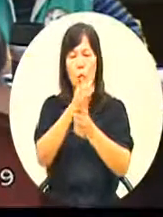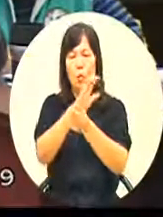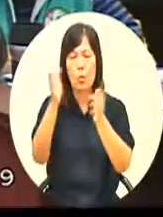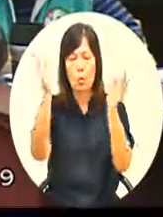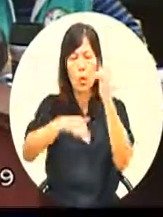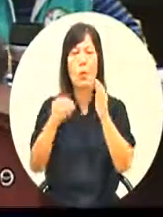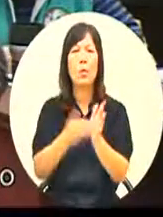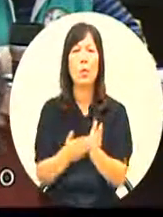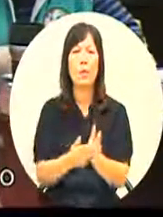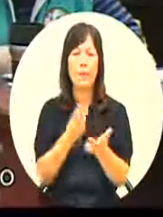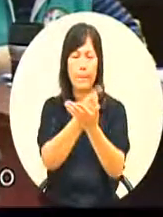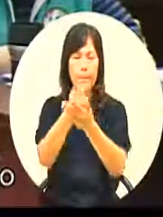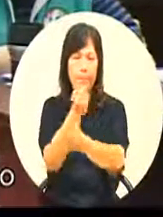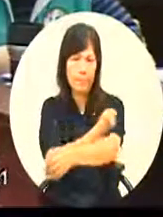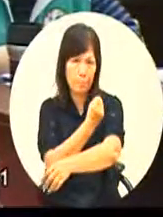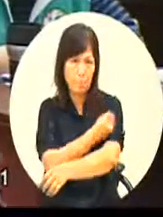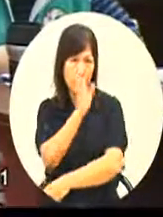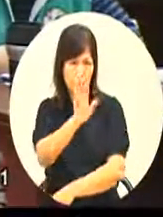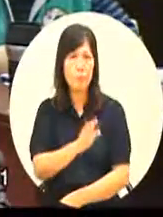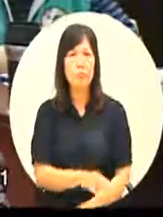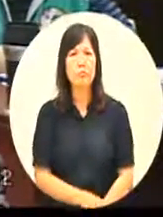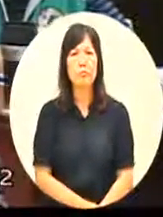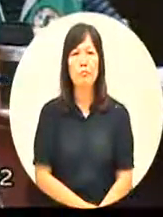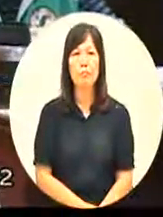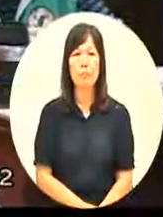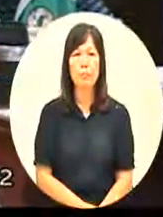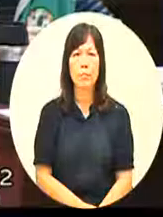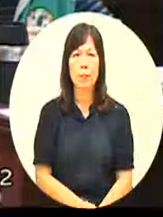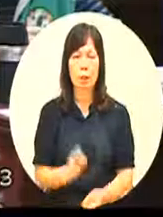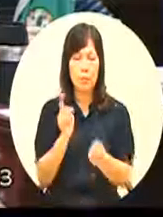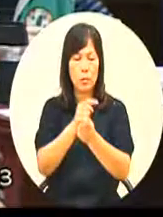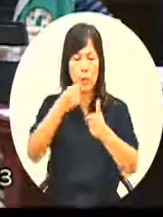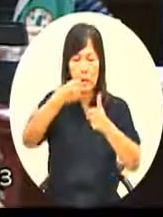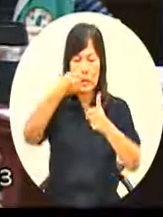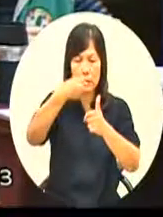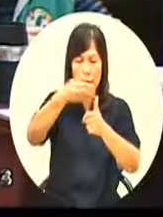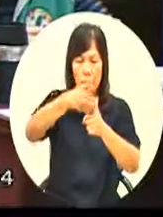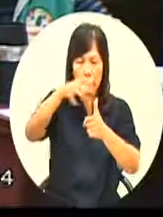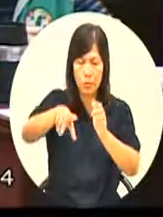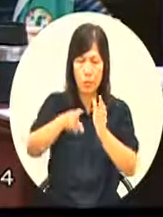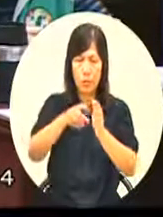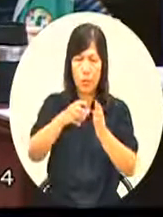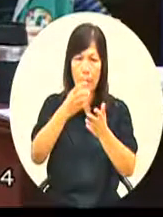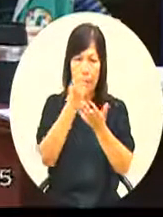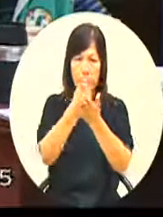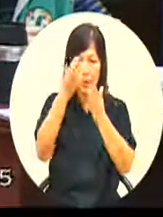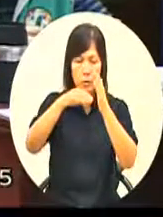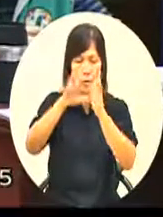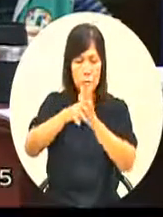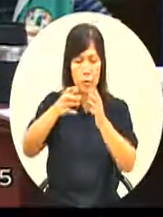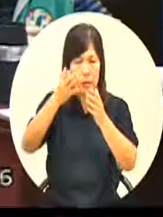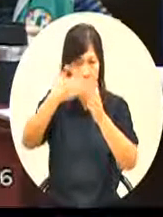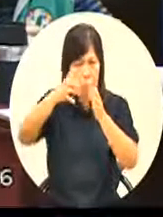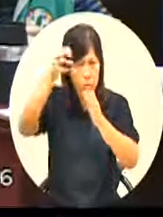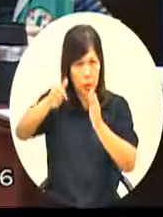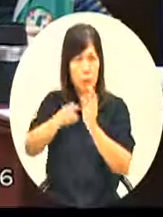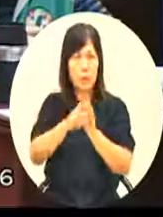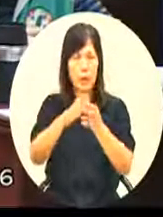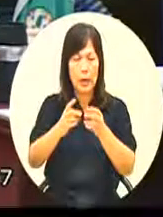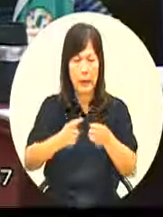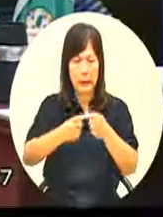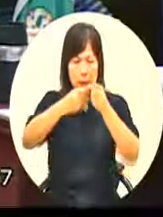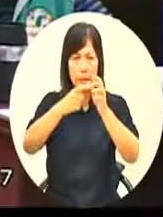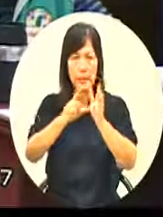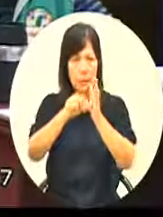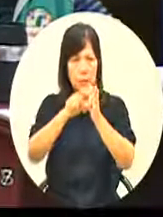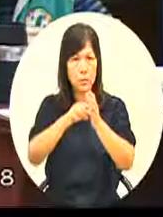其实大家都很辛苦。这边真的是要肯定教育局的每个学校里面的校长跟主任，在第一时间的复原，其实